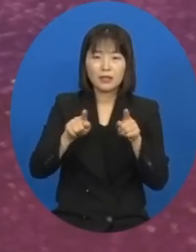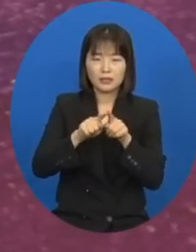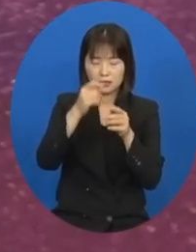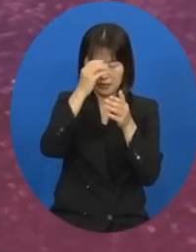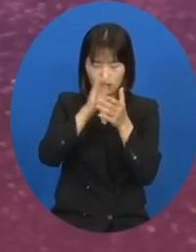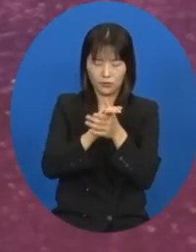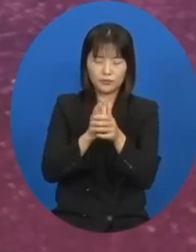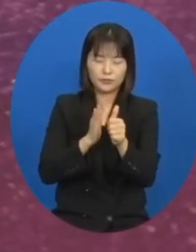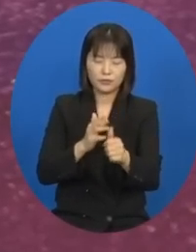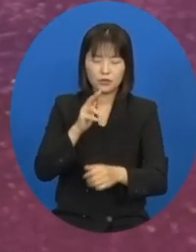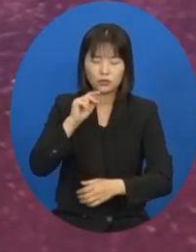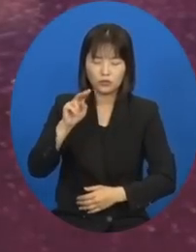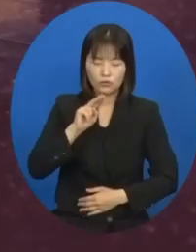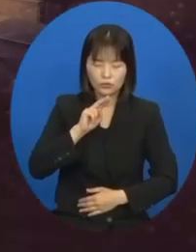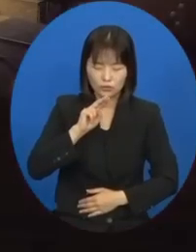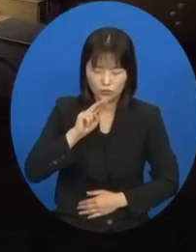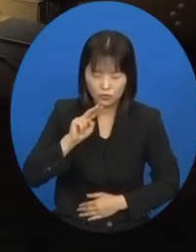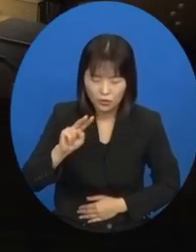기도하시겠습니다